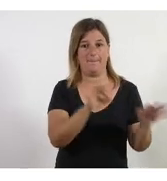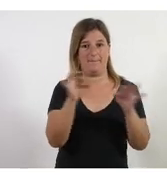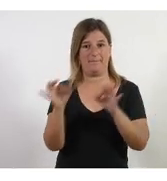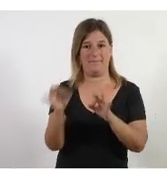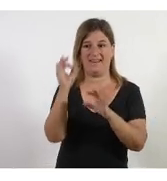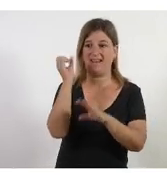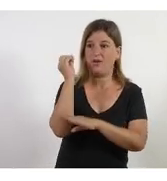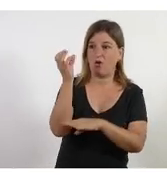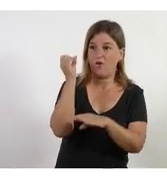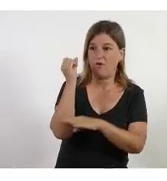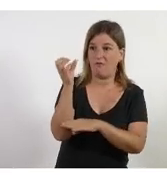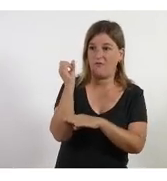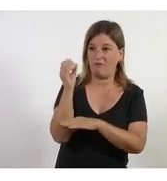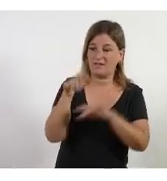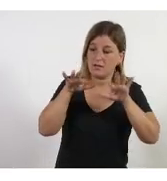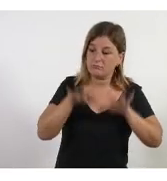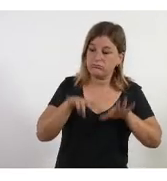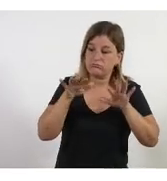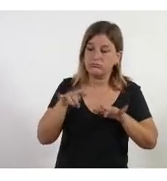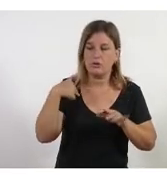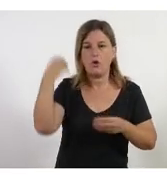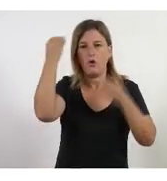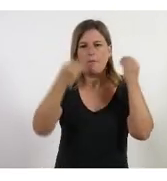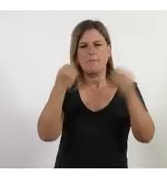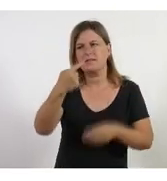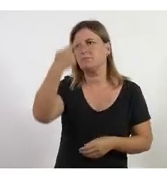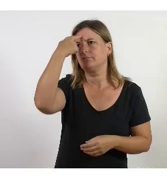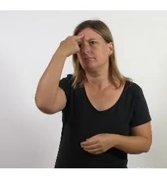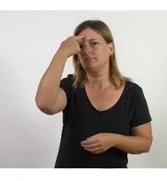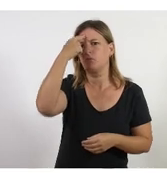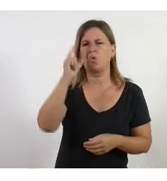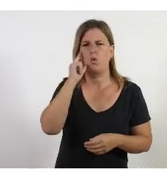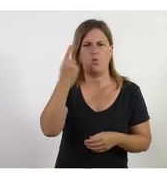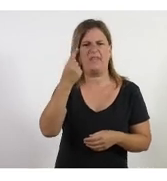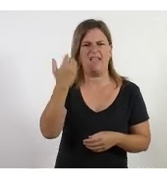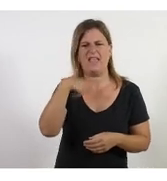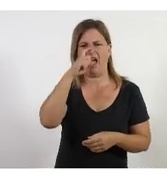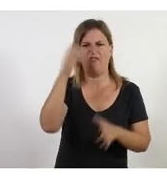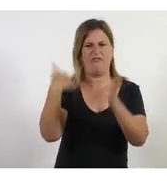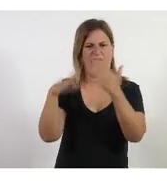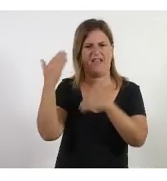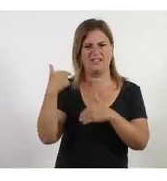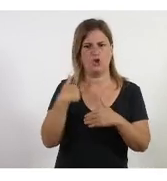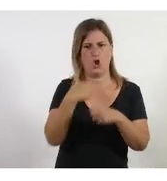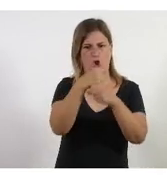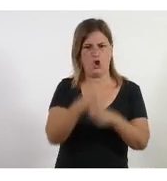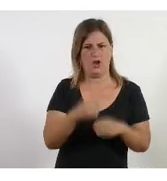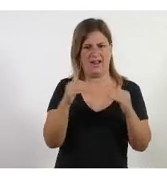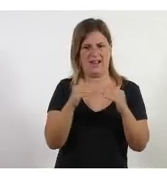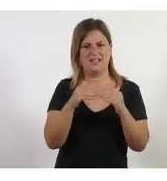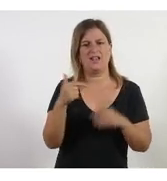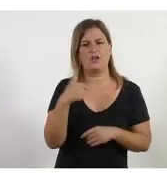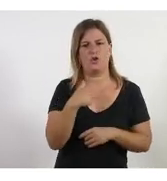amb vosaltres i així, em va venir en cap un dia, ja fa anys, estava a casa, ja tinc 3 fills,